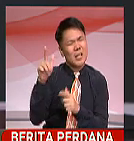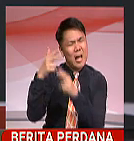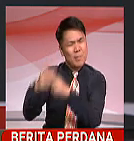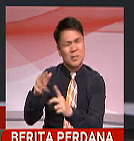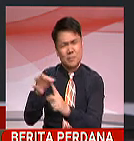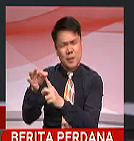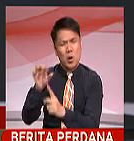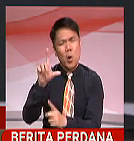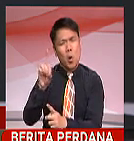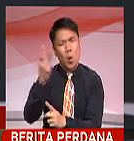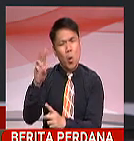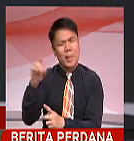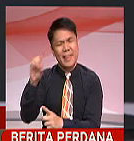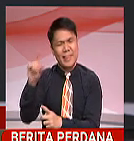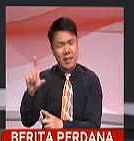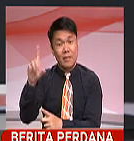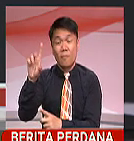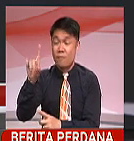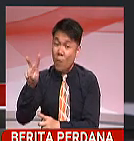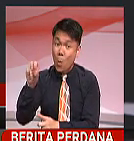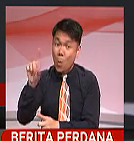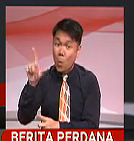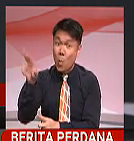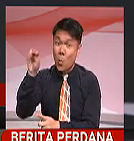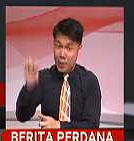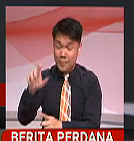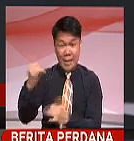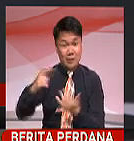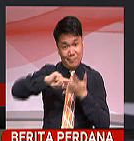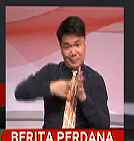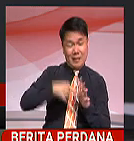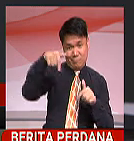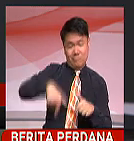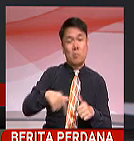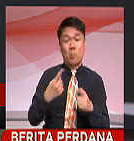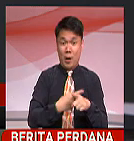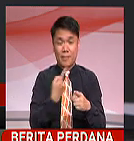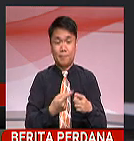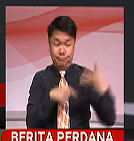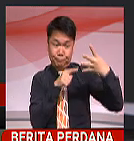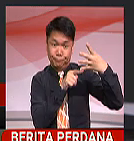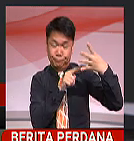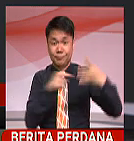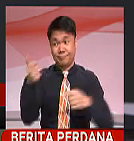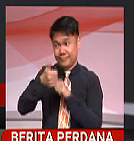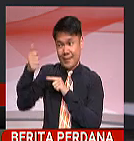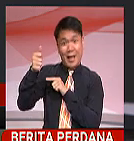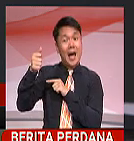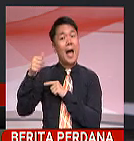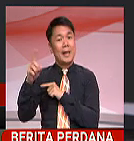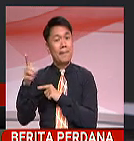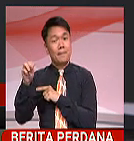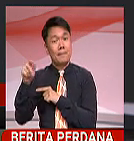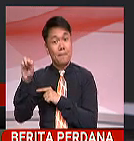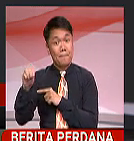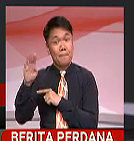pertama program imunisasi COVID-19 kebangsaan bermula hujung bulan ini. Menterinya Datuk Seri Dr. Adham Baba berkata pica